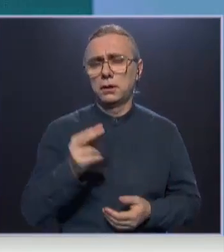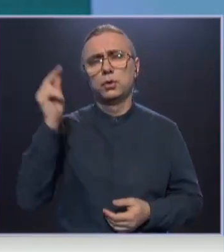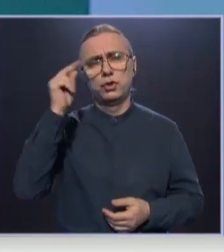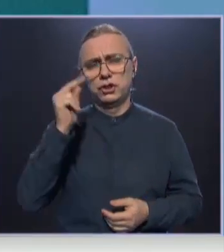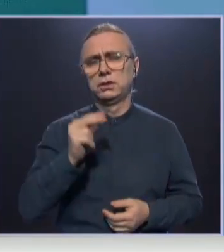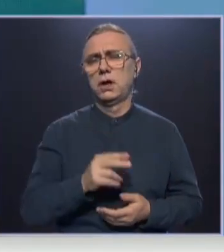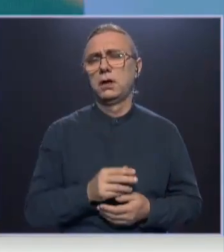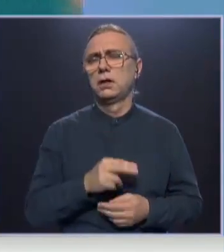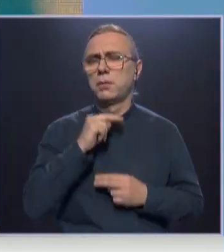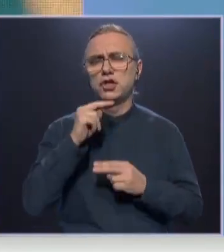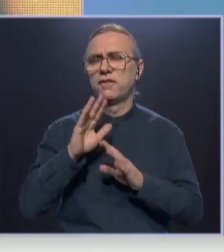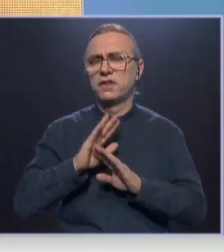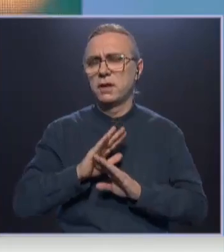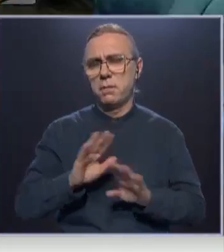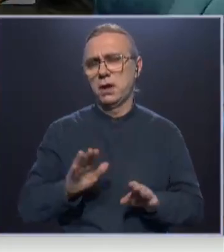время молитвы.